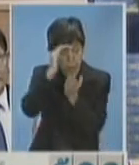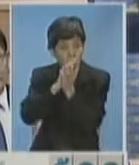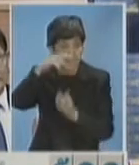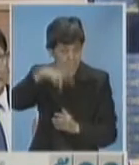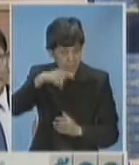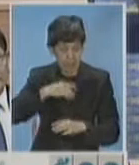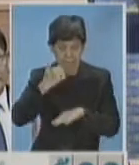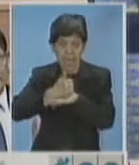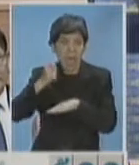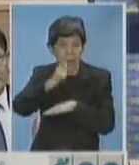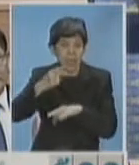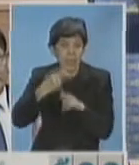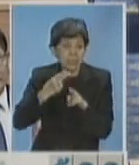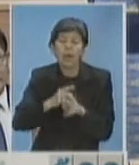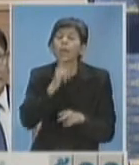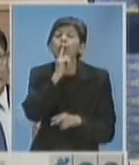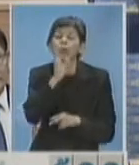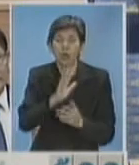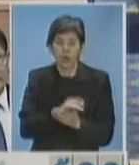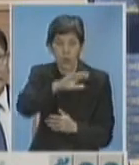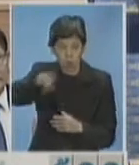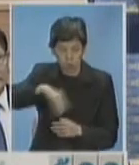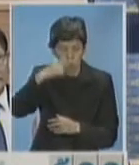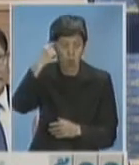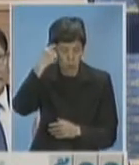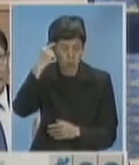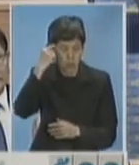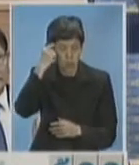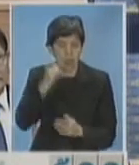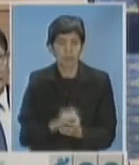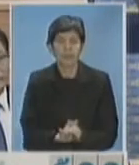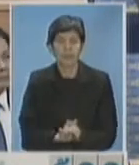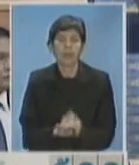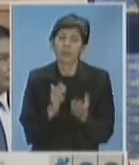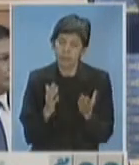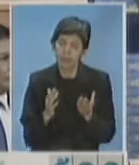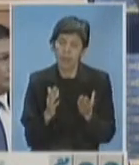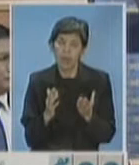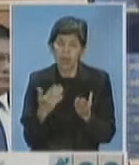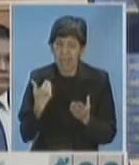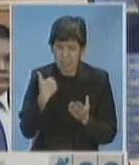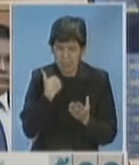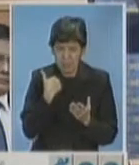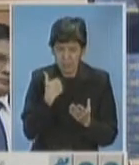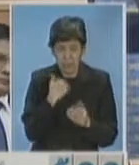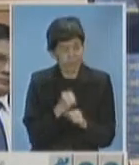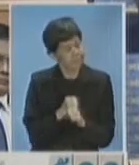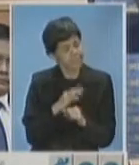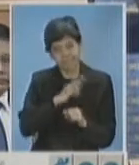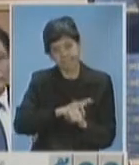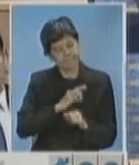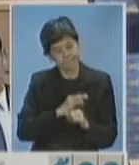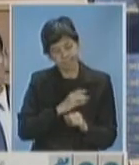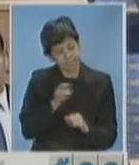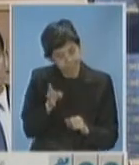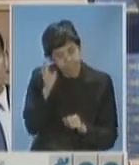มีอธิบดีชื่ออะไรก็ไม่ต้องพูดผู้คนเขารู้จักกันทั้งประเทศแต่มีการเลือกปฏิบัติกัน